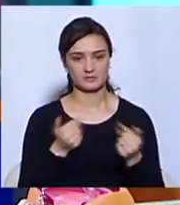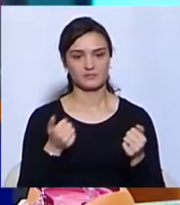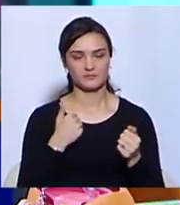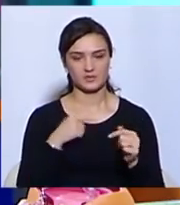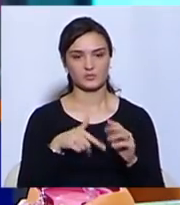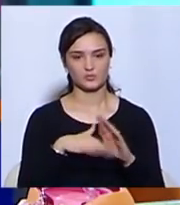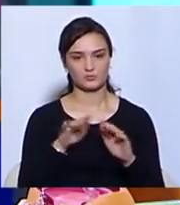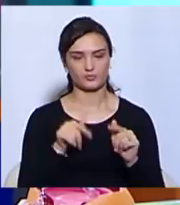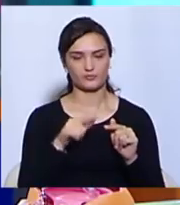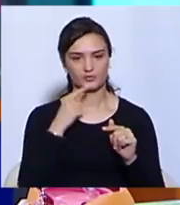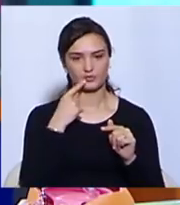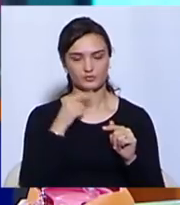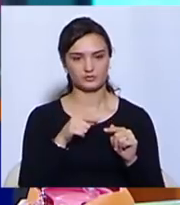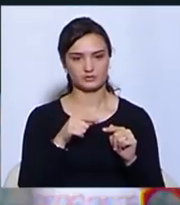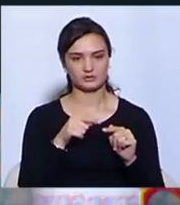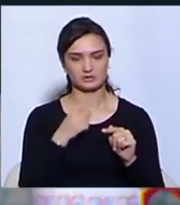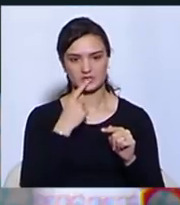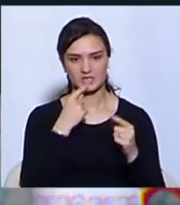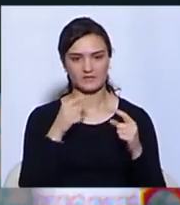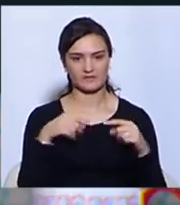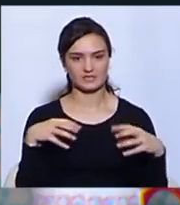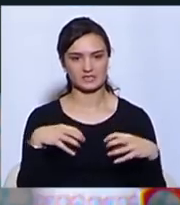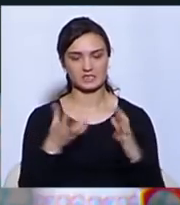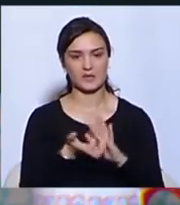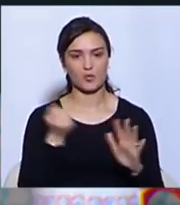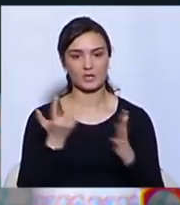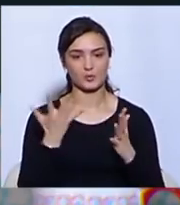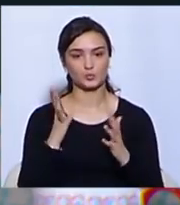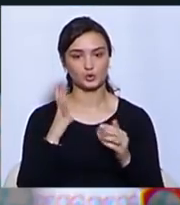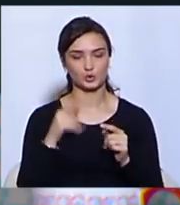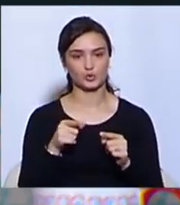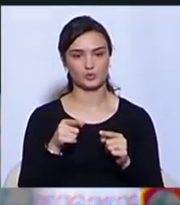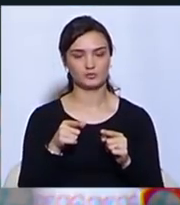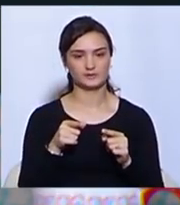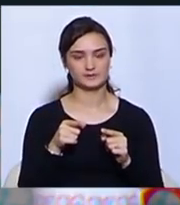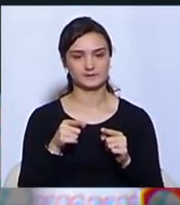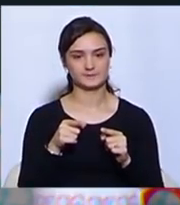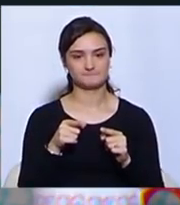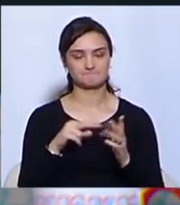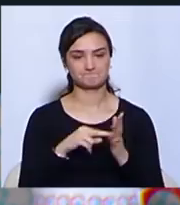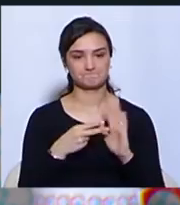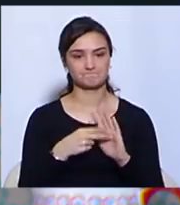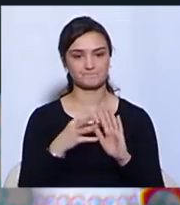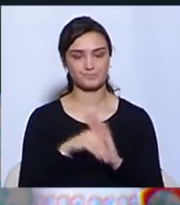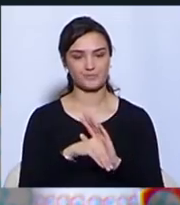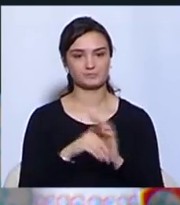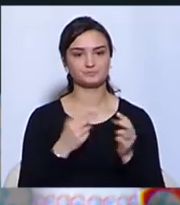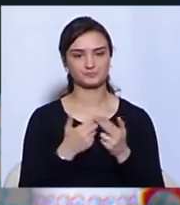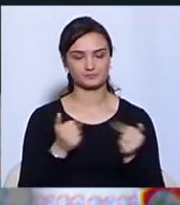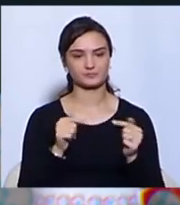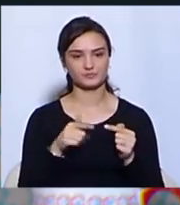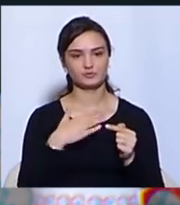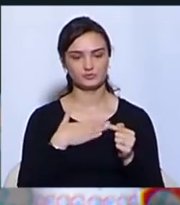აქ უფრო ხას გაუსვამდი, საკვერცხის ამოღება თუ იყო დია გეგმაში, რა თქმა